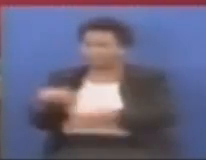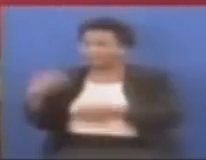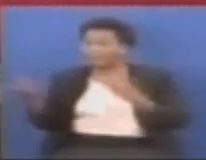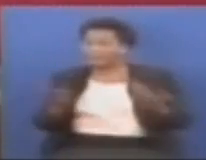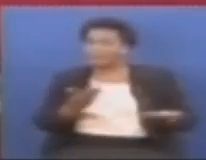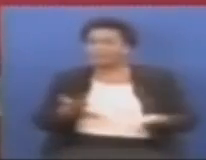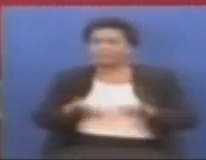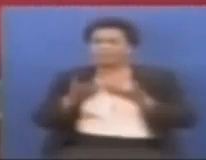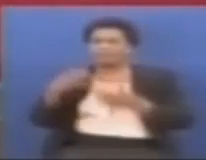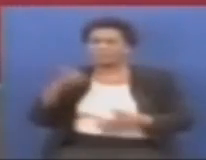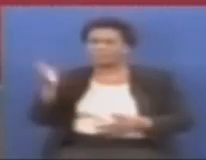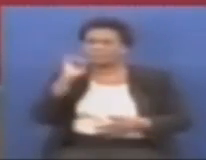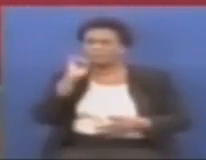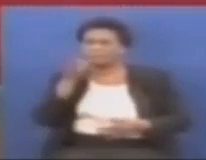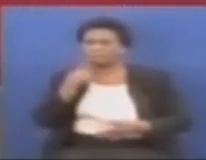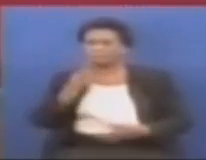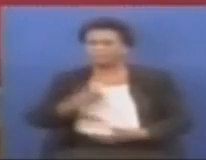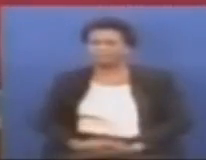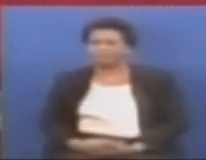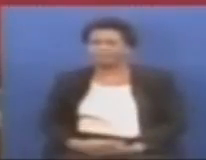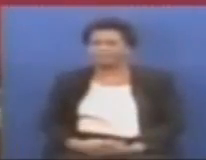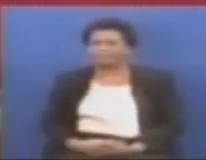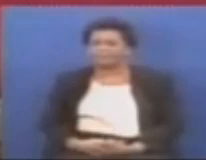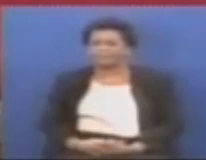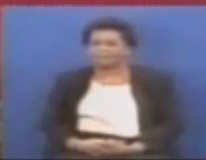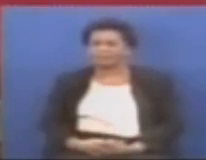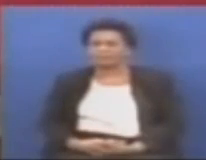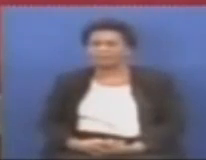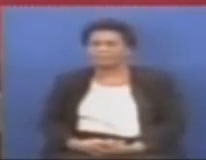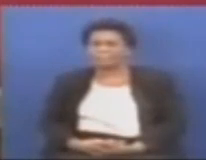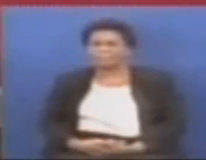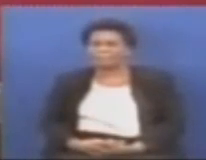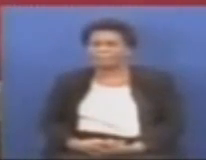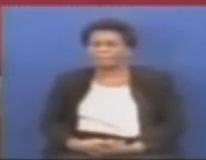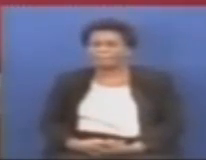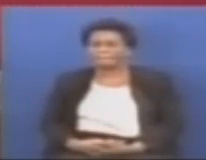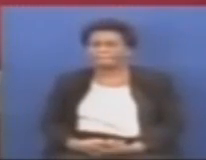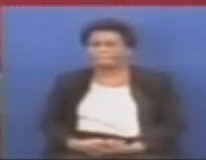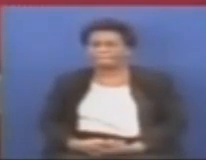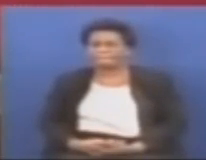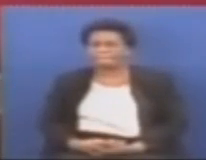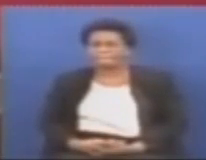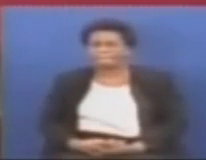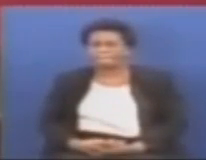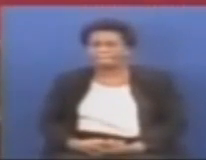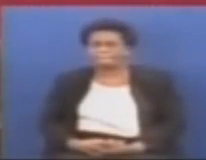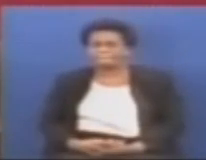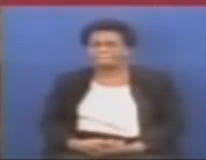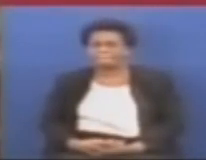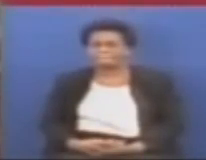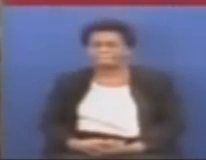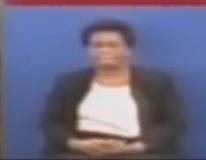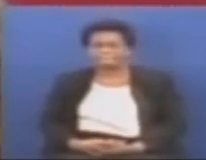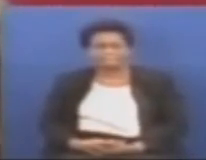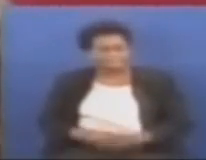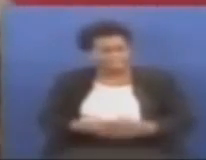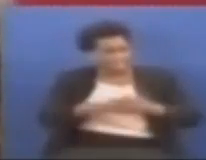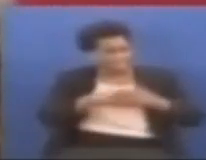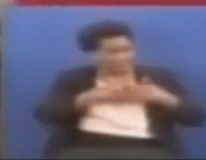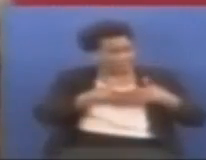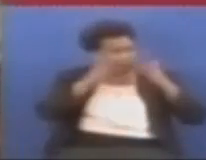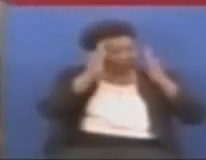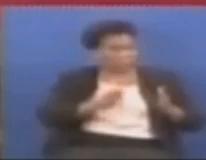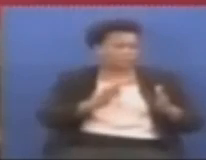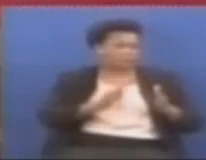inatoa maelekezo gani kwa mkandarasi ambaye ni nipo grupu aliye katika mkoa wa Arusha. Juzi mkutano wetu baina ya REA na